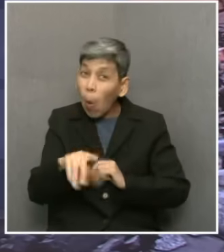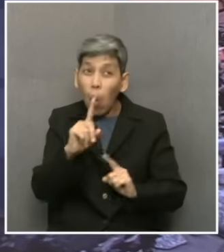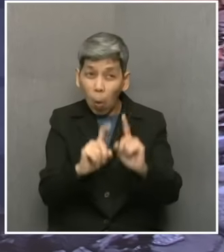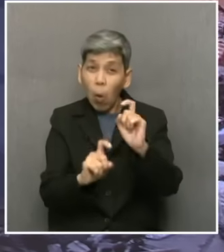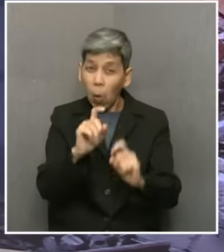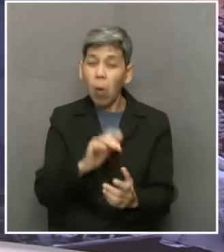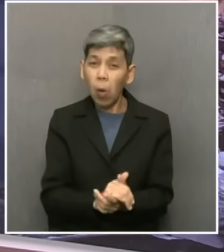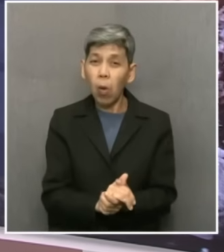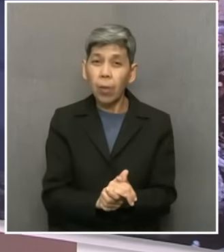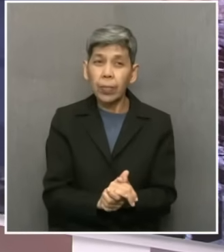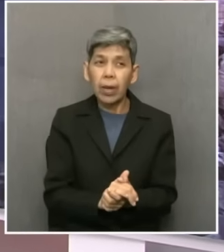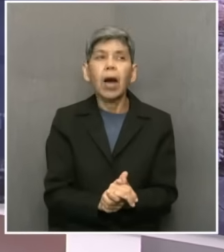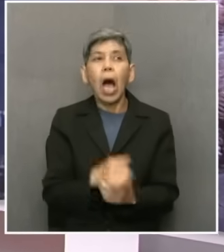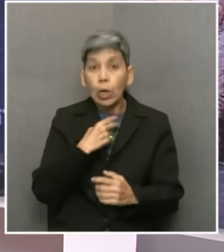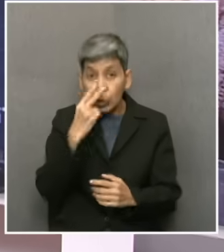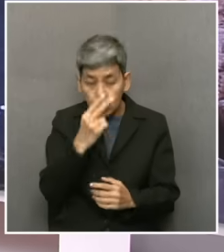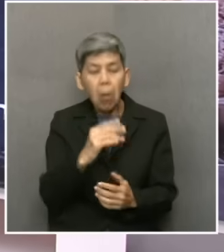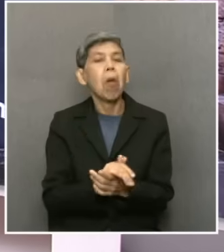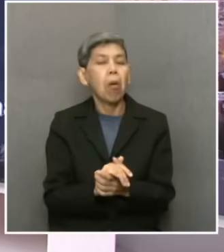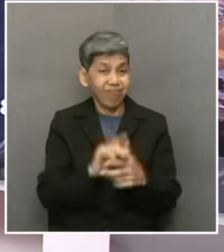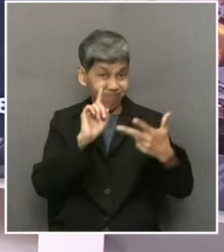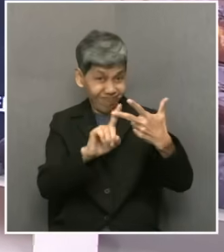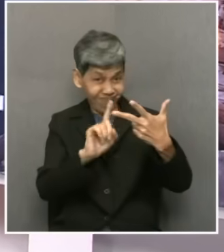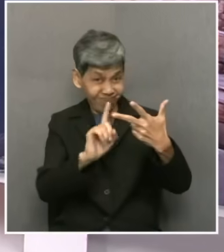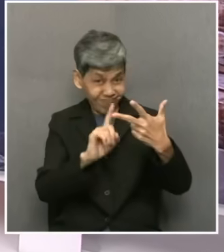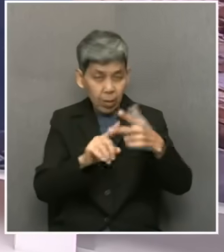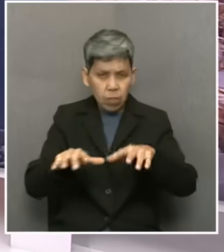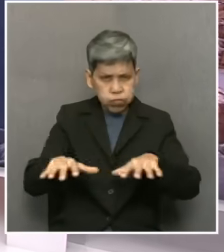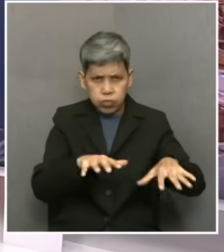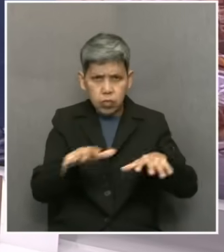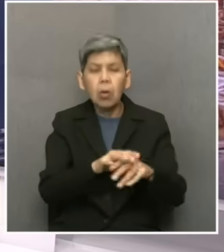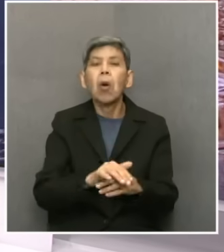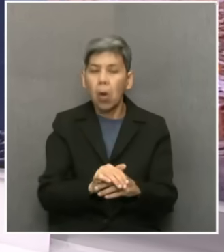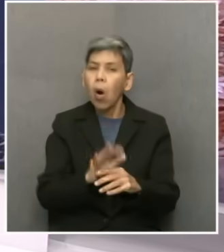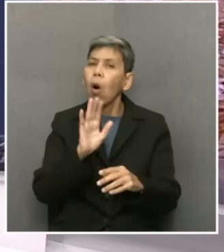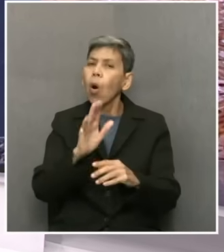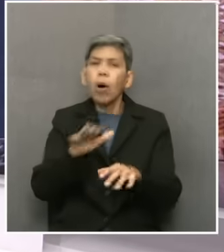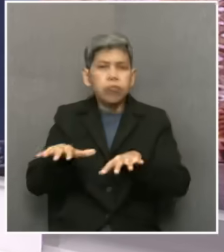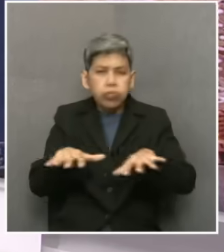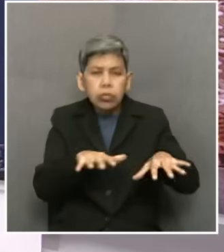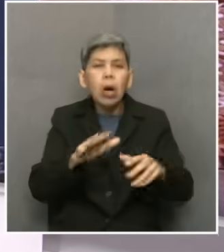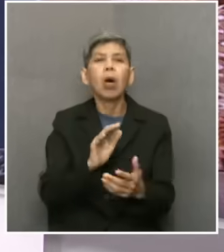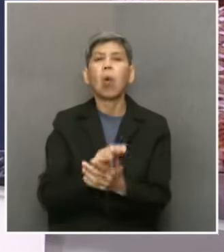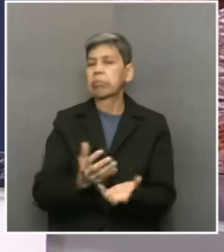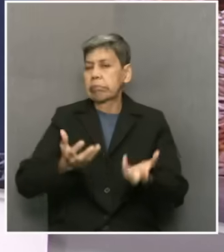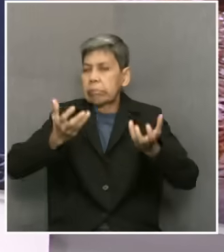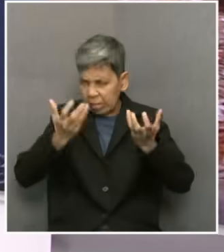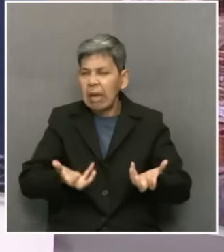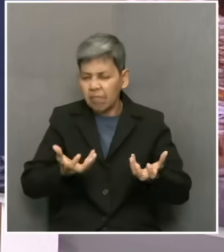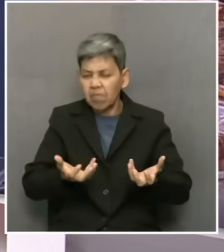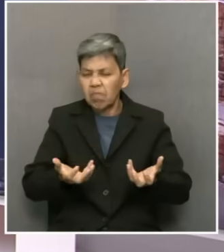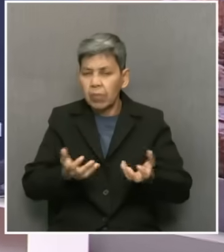คะถัดมาค่ะพามาดูอีกหนึ่งเหตุการณ์นะคะสำหรับเหตุการณ์แผ่นดินไหวที่เกิดขึ้นเป็นแผ่นดินไหวที่รุนแรงเช่นกั